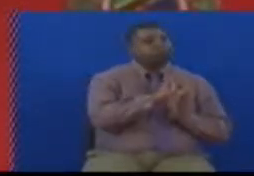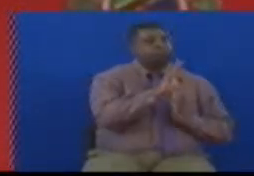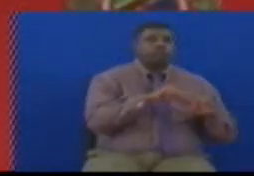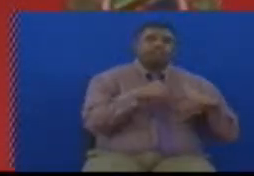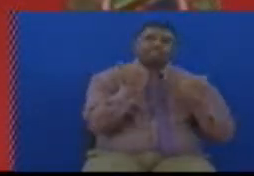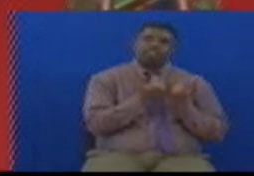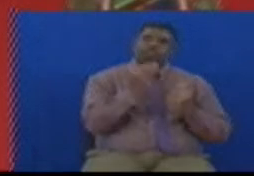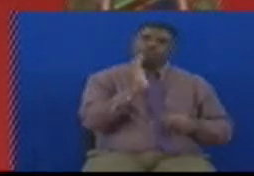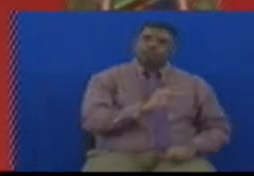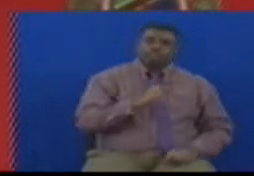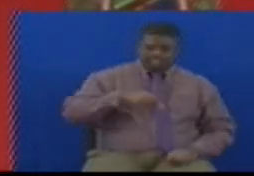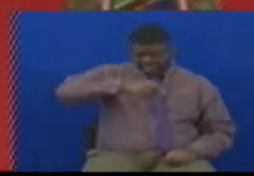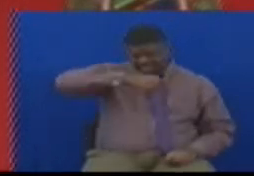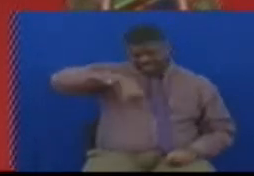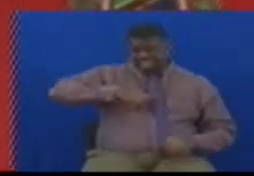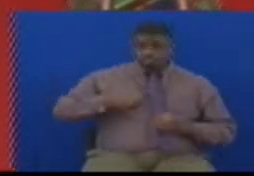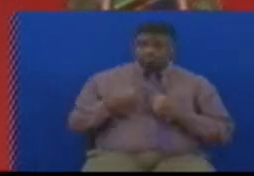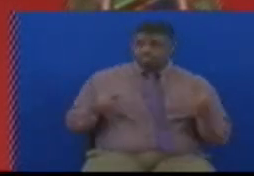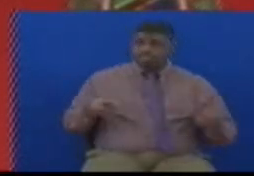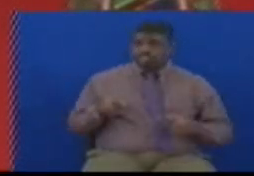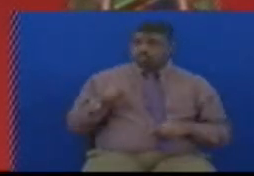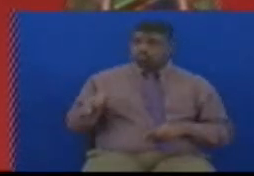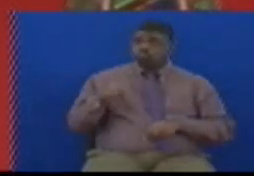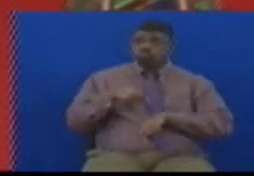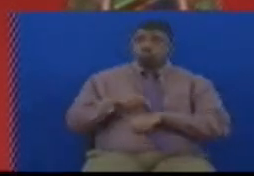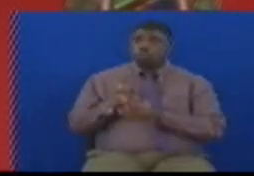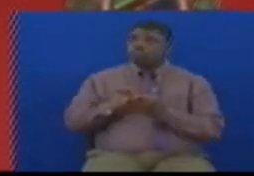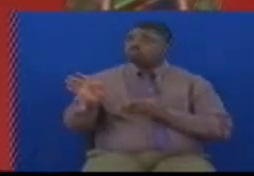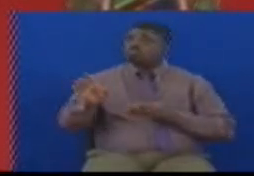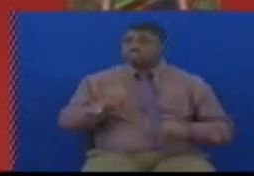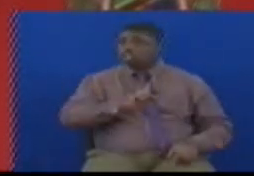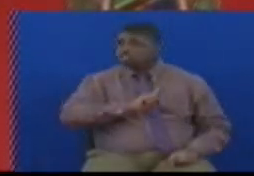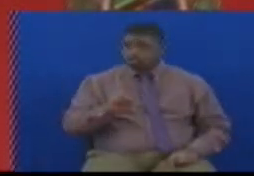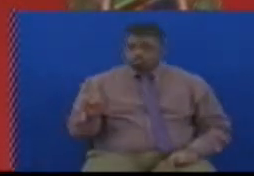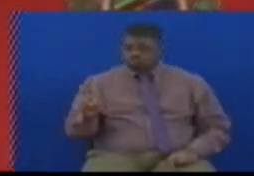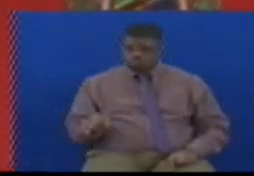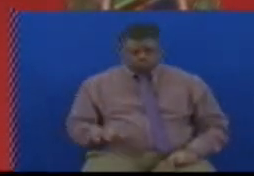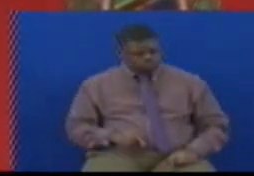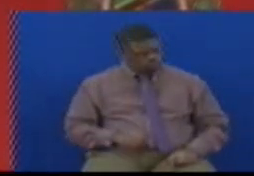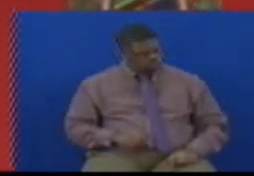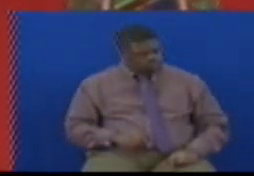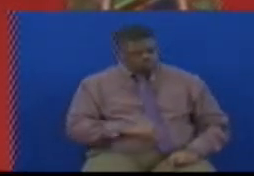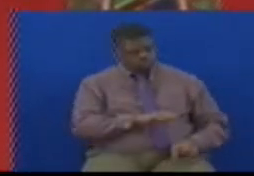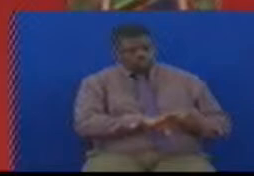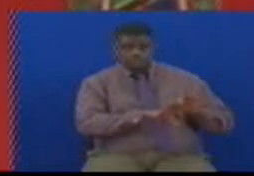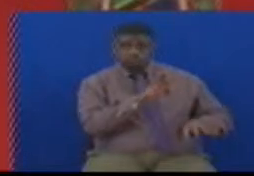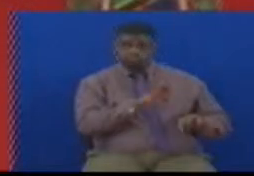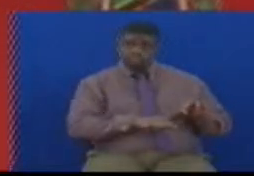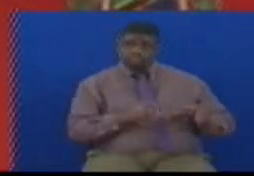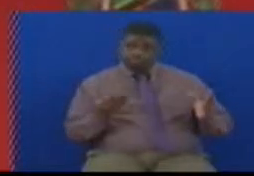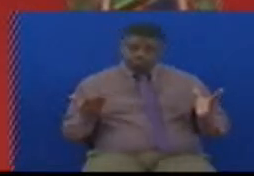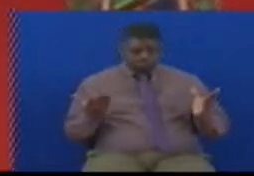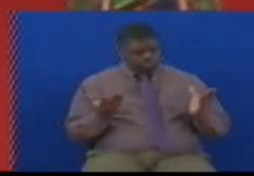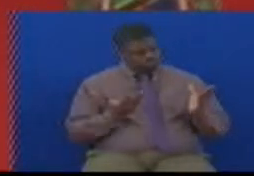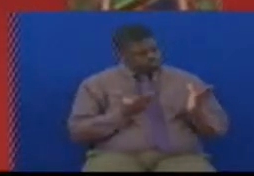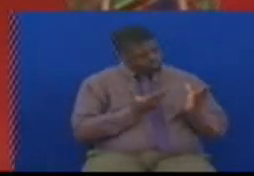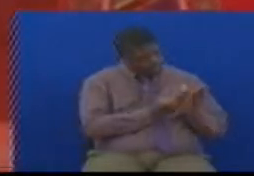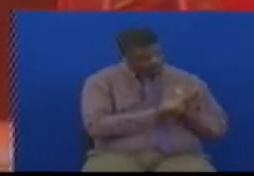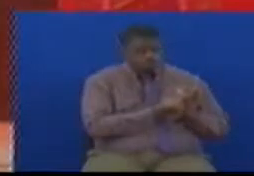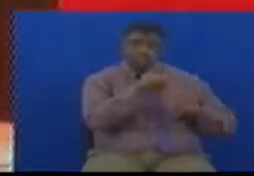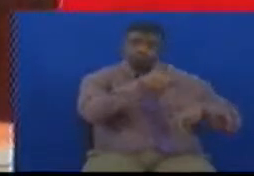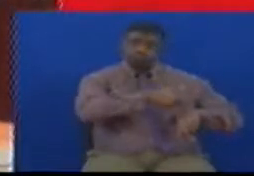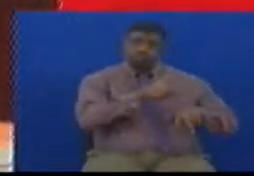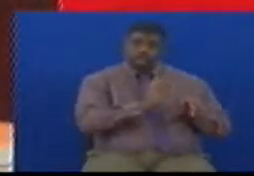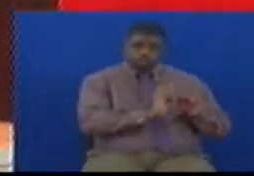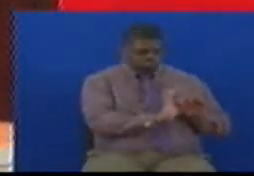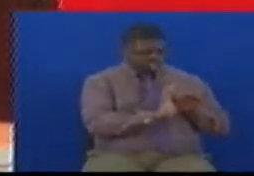niseme sisi kama wapinzani, huu sio muda wa kufukuzana, ni muda kwa sababu tuelekea kwenye uchaguzi wa kuwa pamoja, ni muda wa